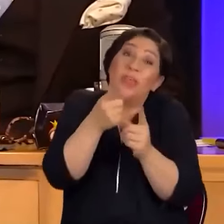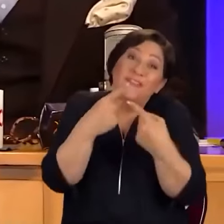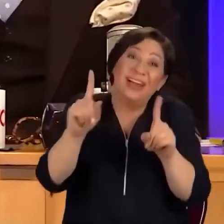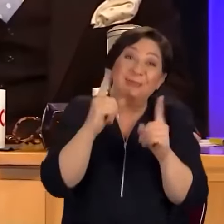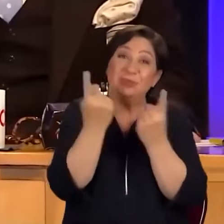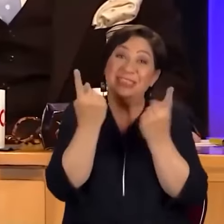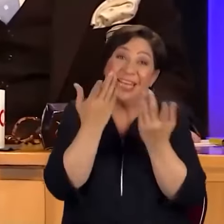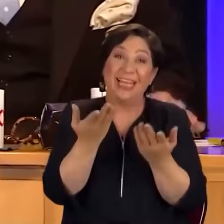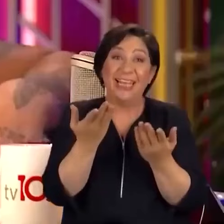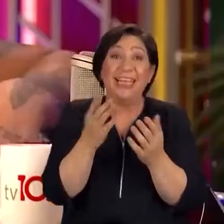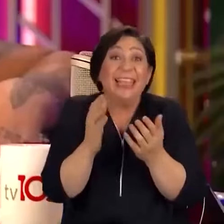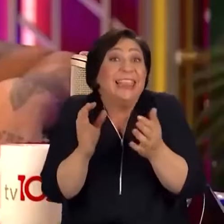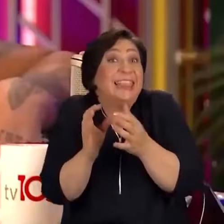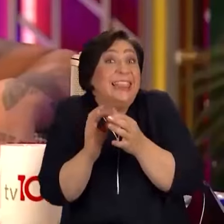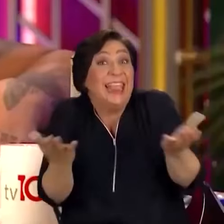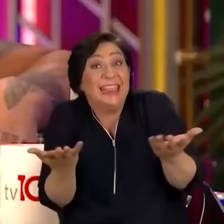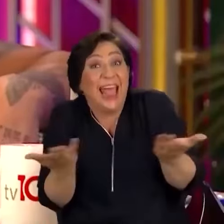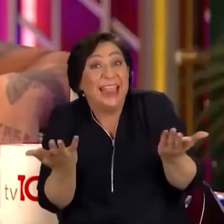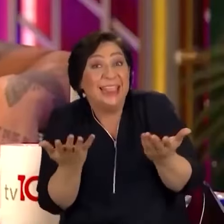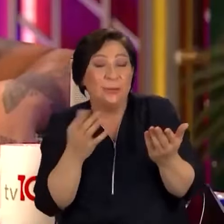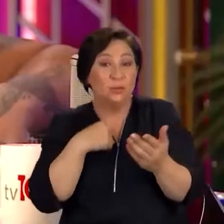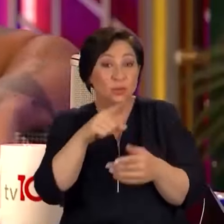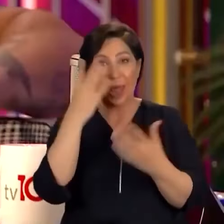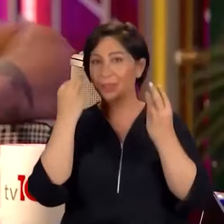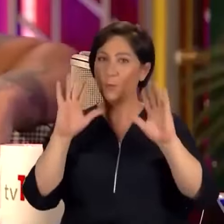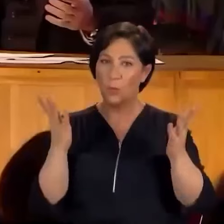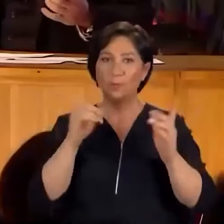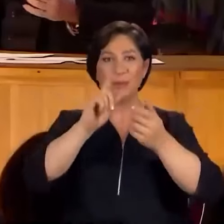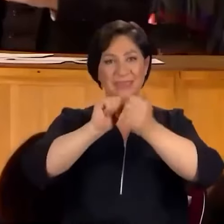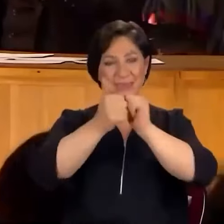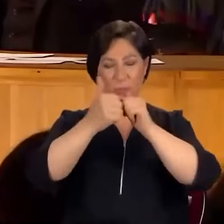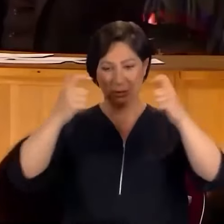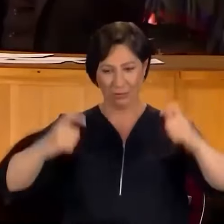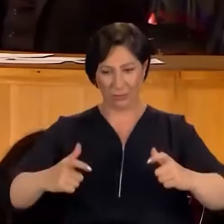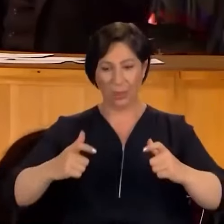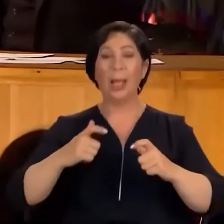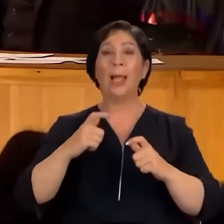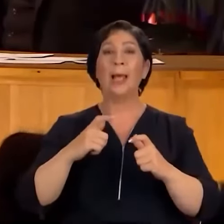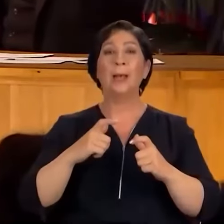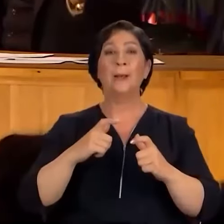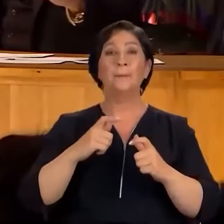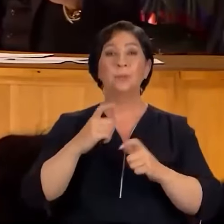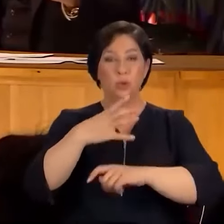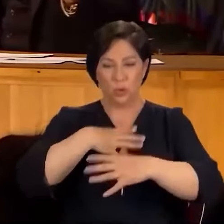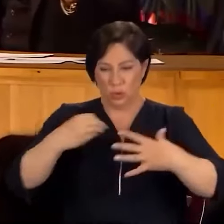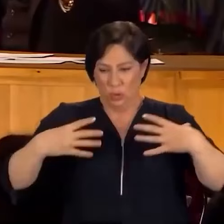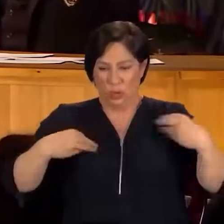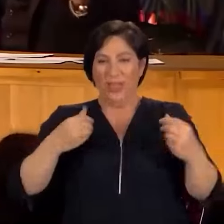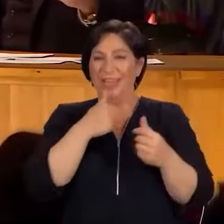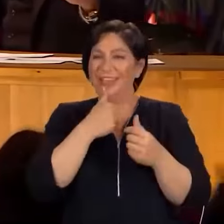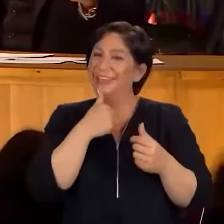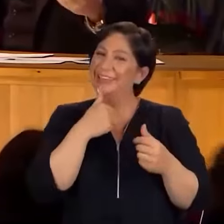yani. O da güzel. Niçin yani şunu anlamıyorum. Yani bir spor salonunda bir takım tüylü